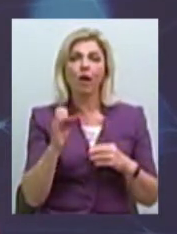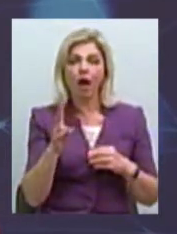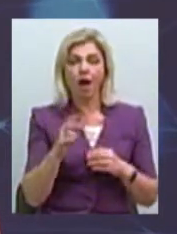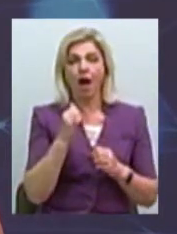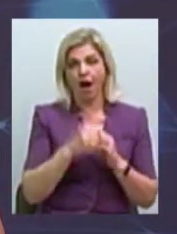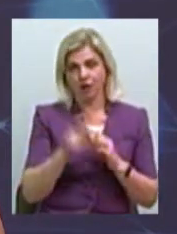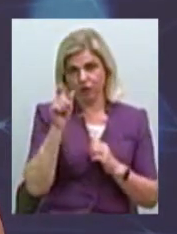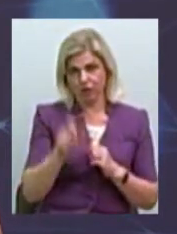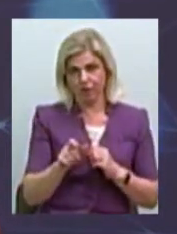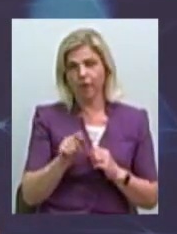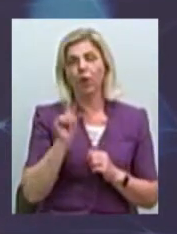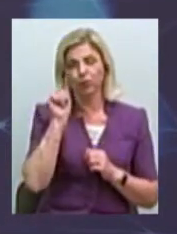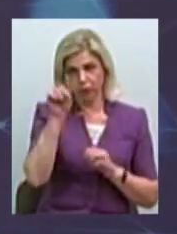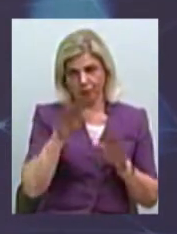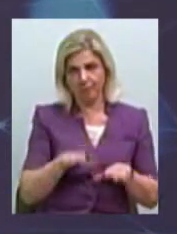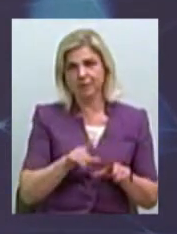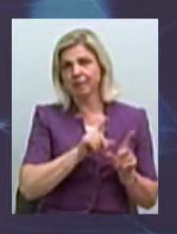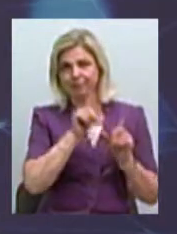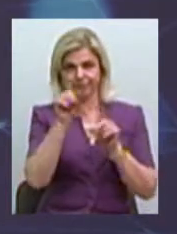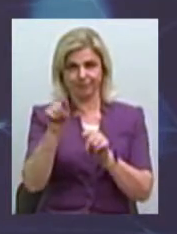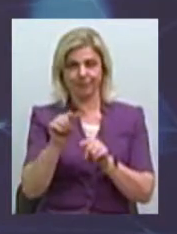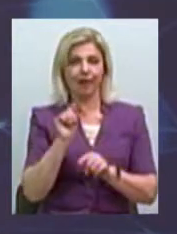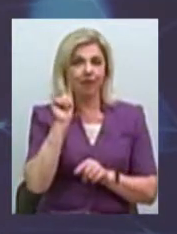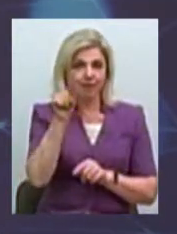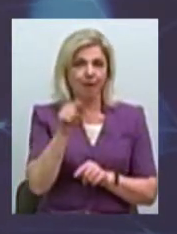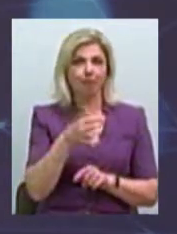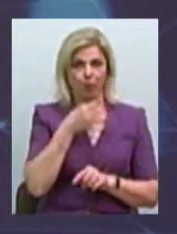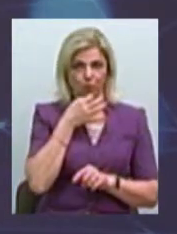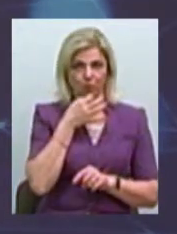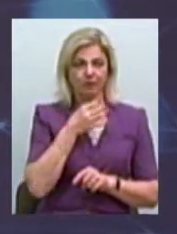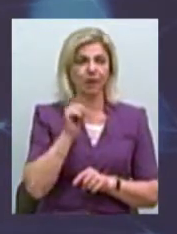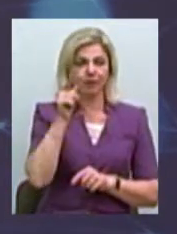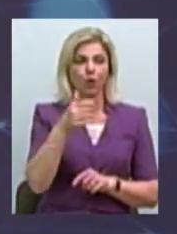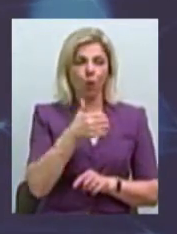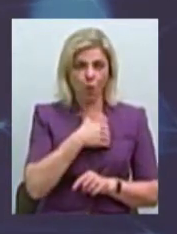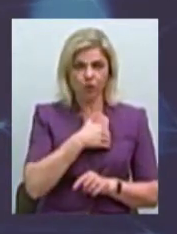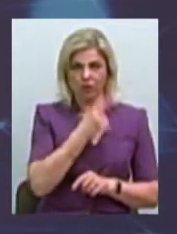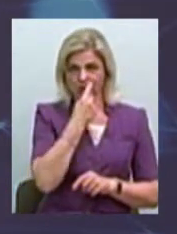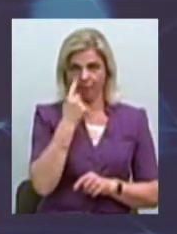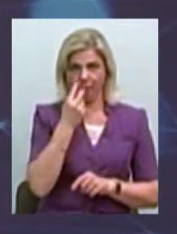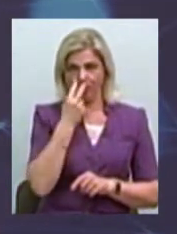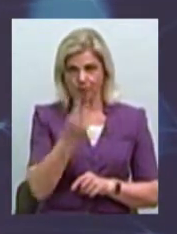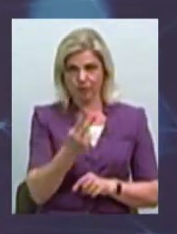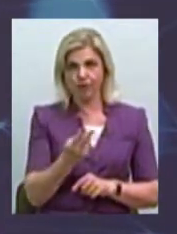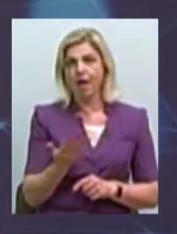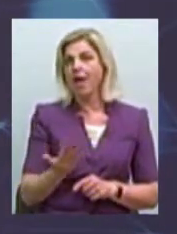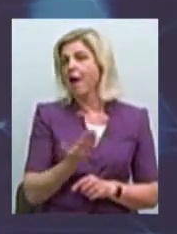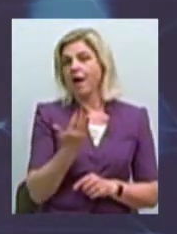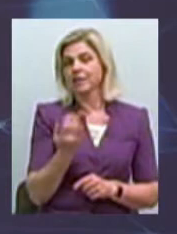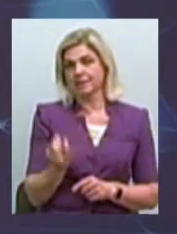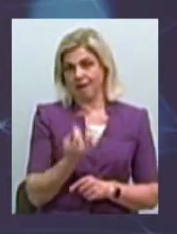людина туди поїде. Тому що, ну, їй там подобається, їй хочеться це побачити. Яка цікавиця, да, напевно, да,